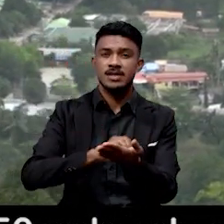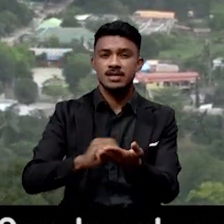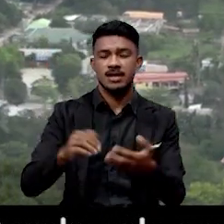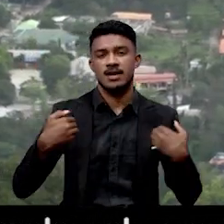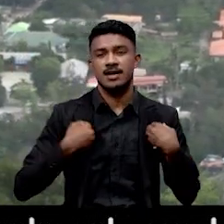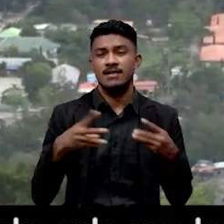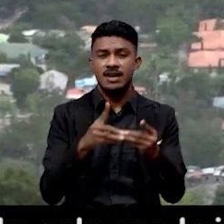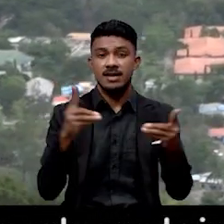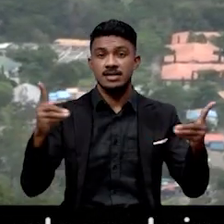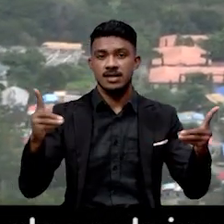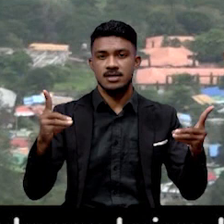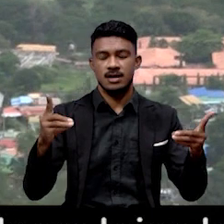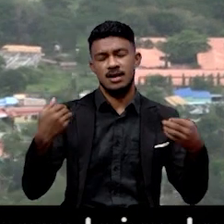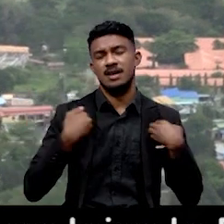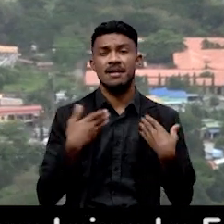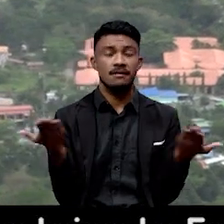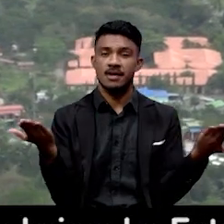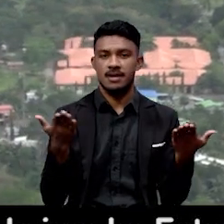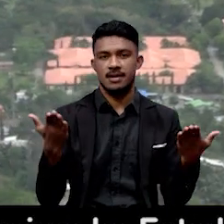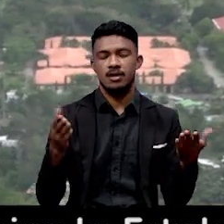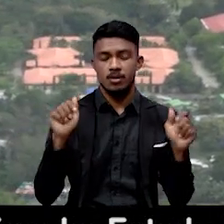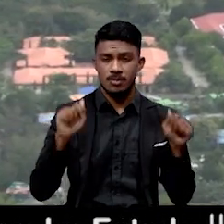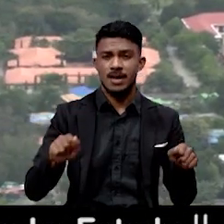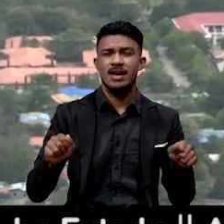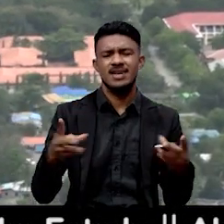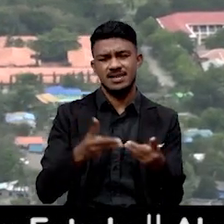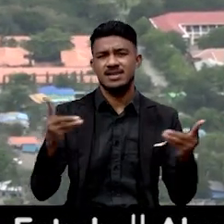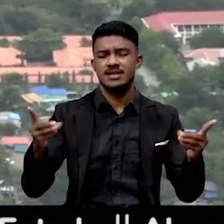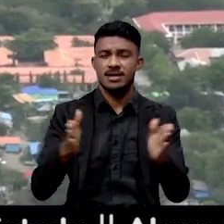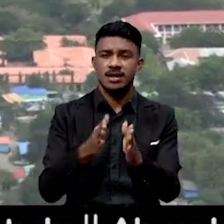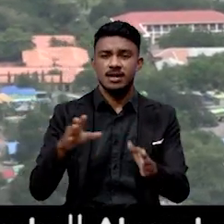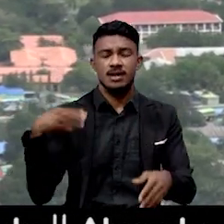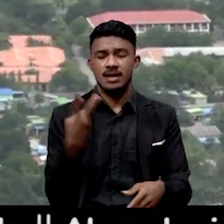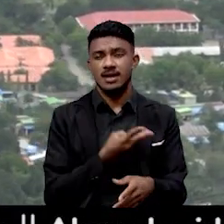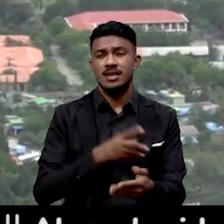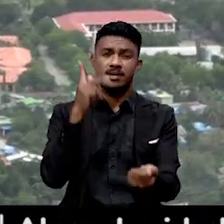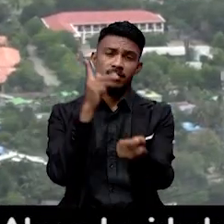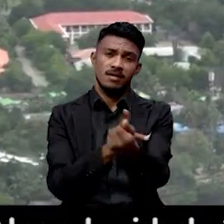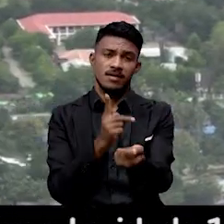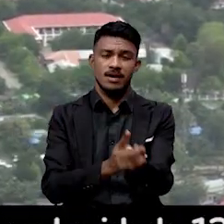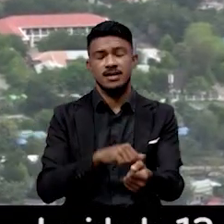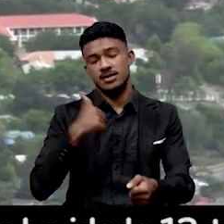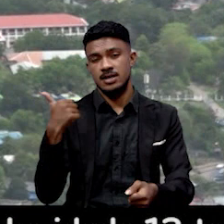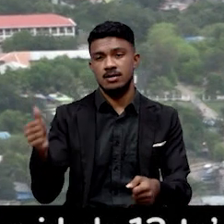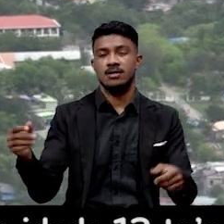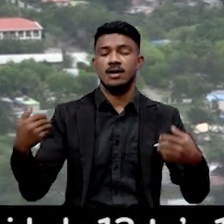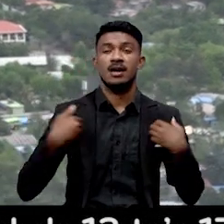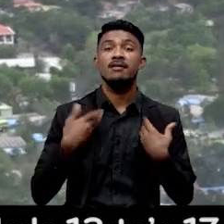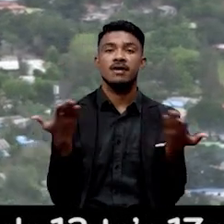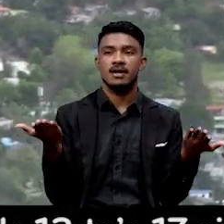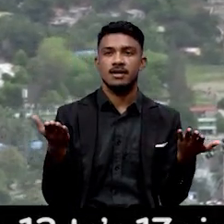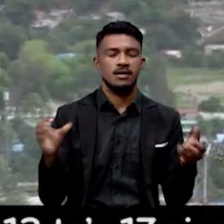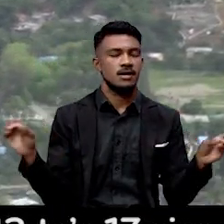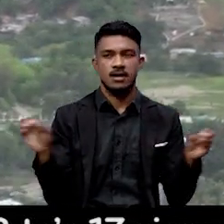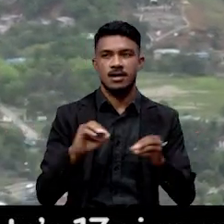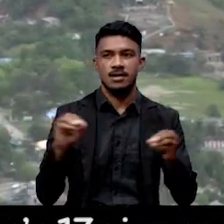distansial iya kalai, parato espasi ita prevene buat selu iya kalai, tama lah iya